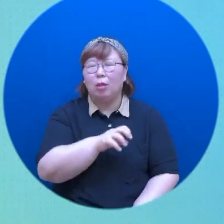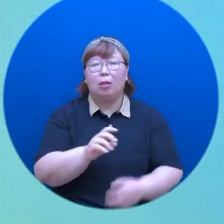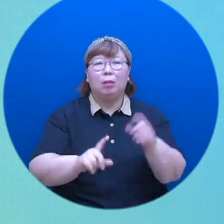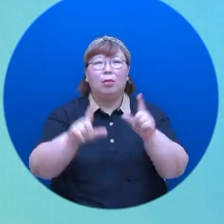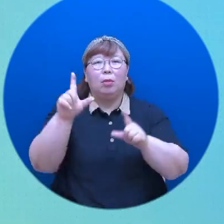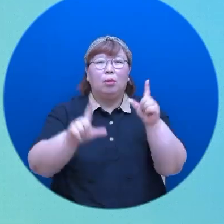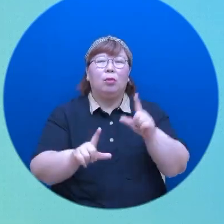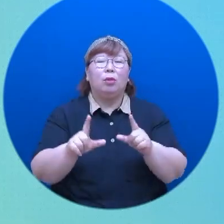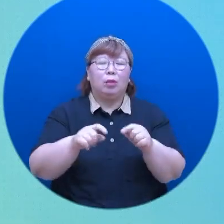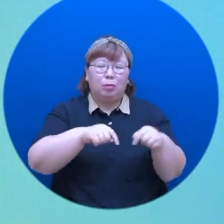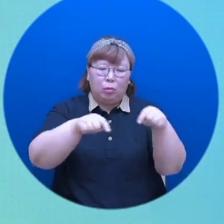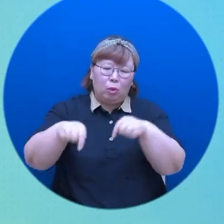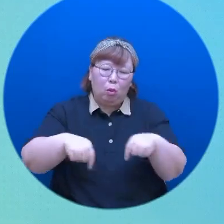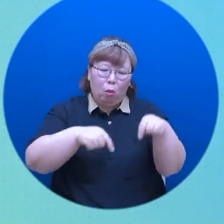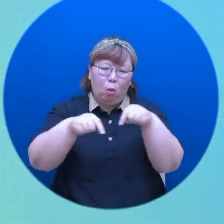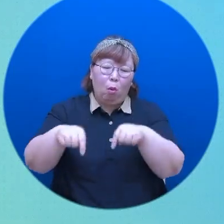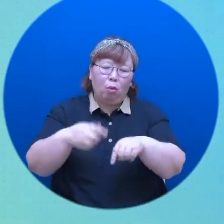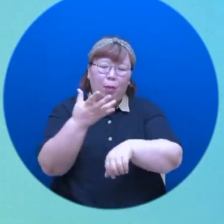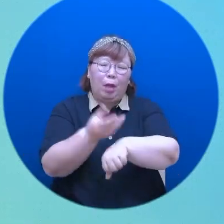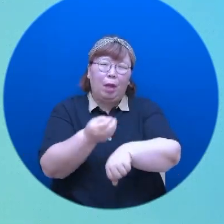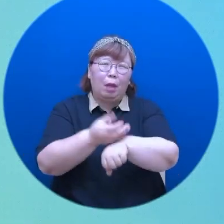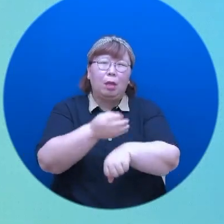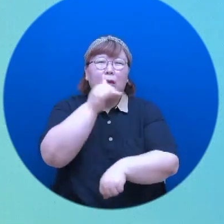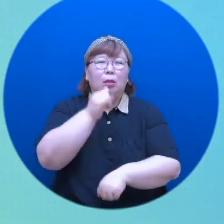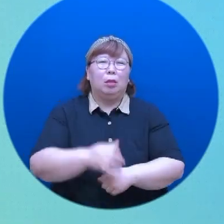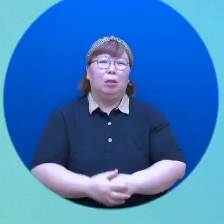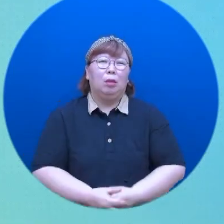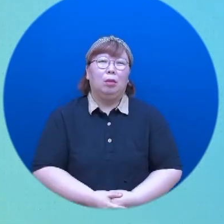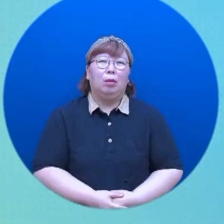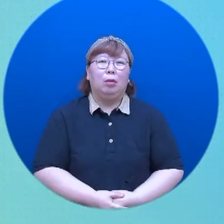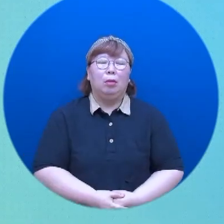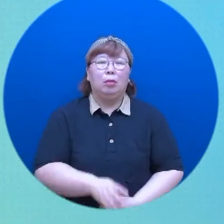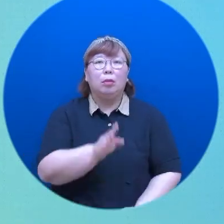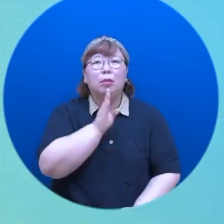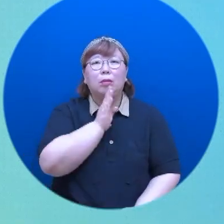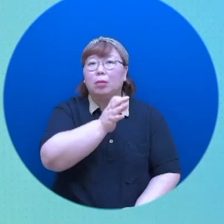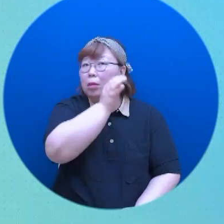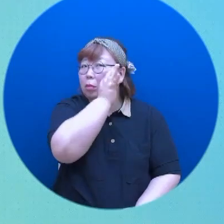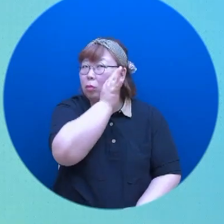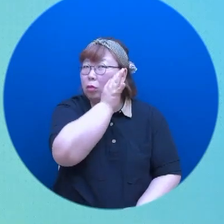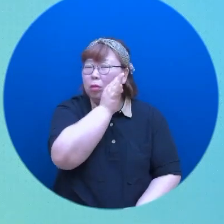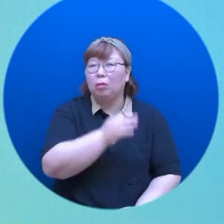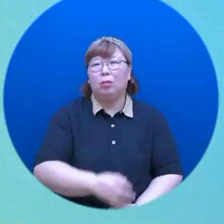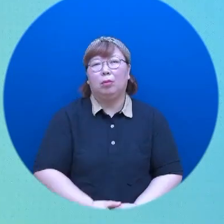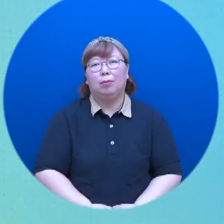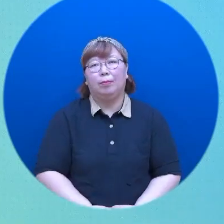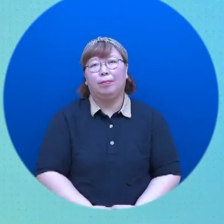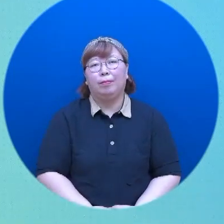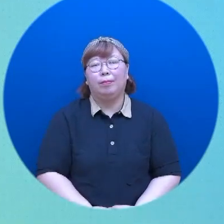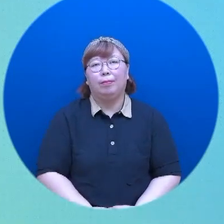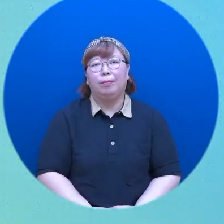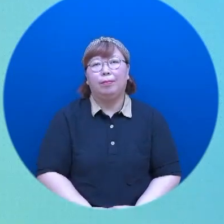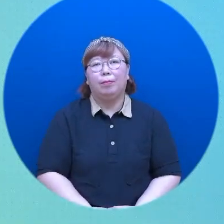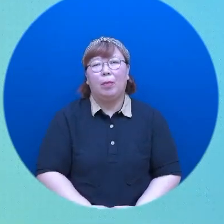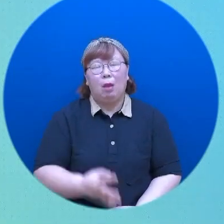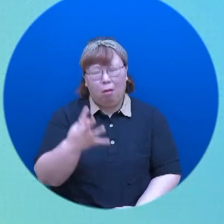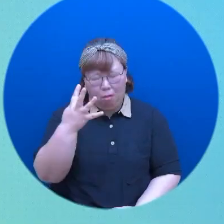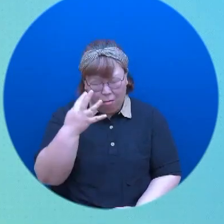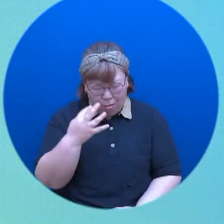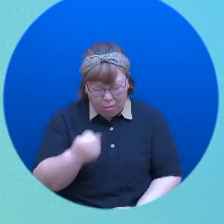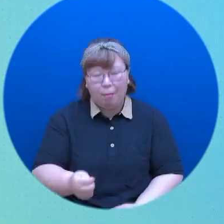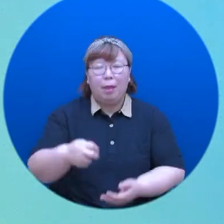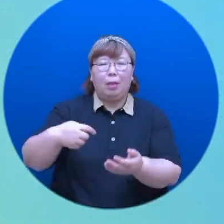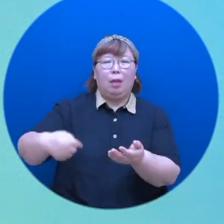그 녹음에 다 들어가 있는 겁니다. 정말 부끄러웠어요. 그리고 얼마나 회개했는지